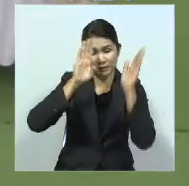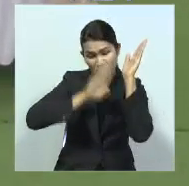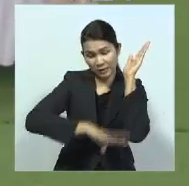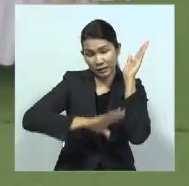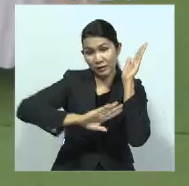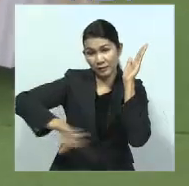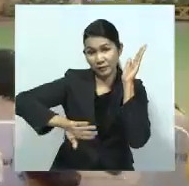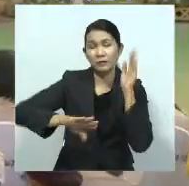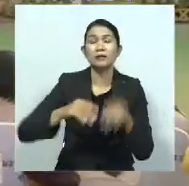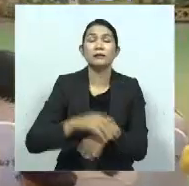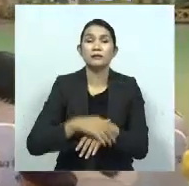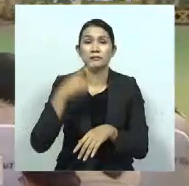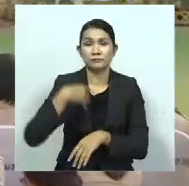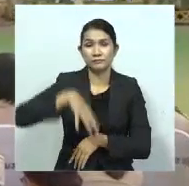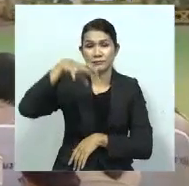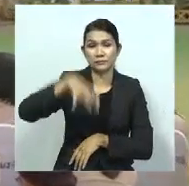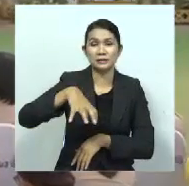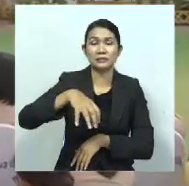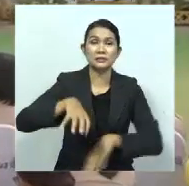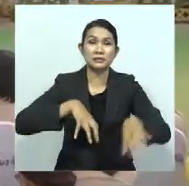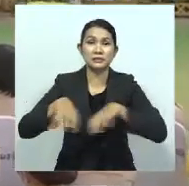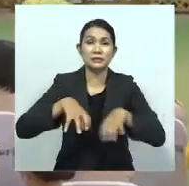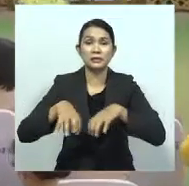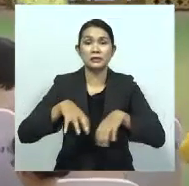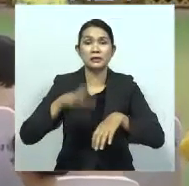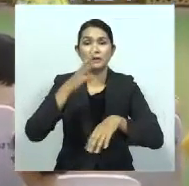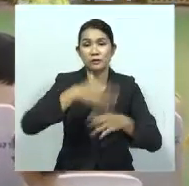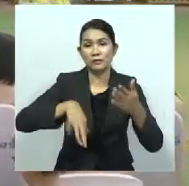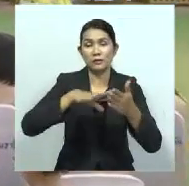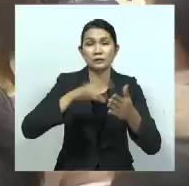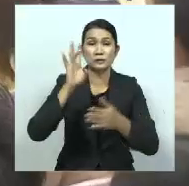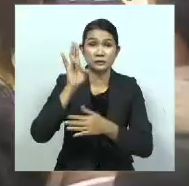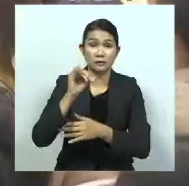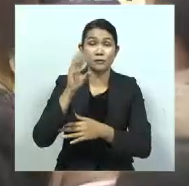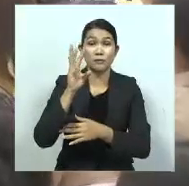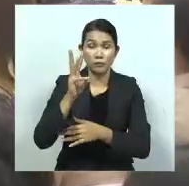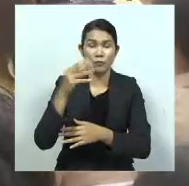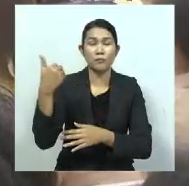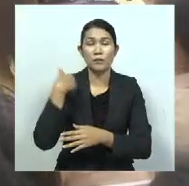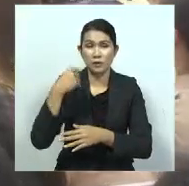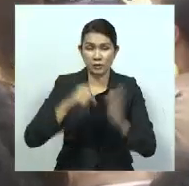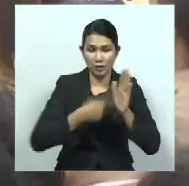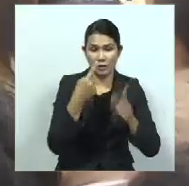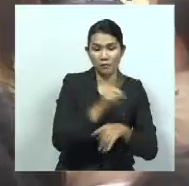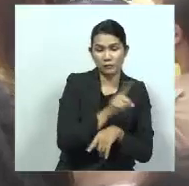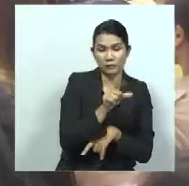วังและณสถานที่จัดงานส่วนภูมิภาคทั้ง76จังหวัดตั้งแต่วันที่